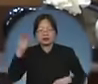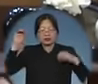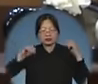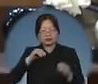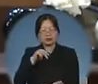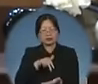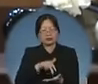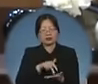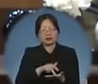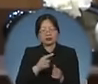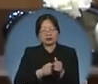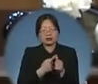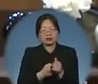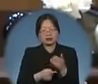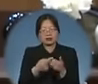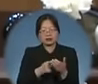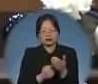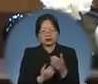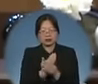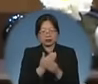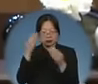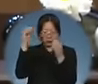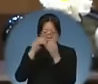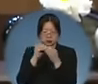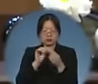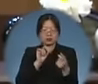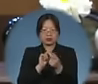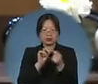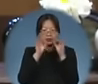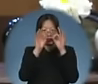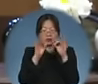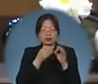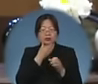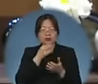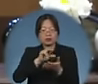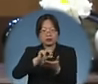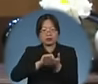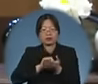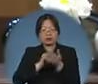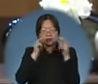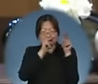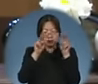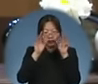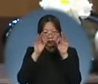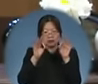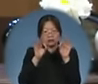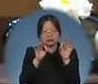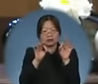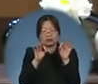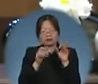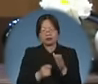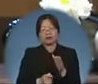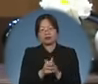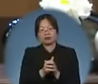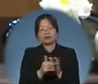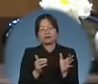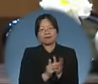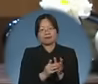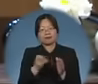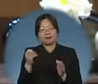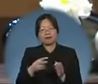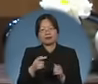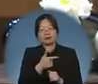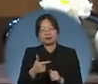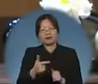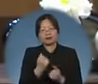동물적인 어떤 본능, 또 유전학적인 어떤 접근에서 행복의 문제를 바라봤다라는 점에서 상당히 독특하고 그리고